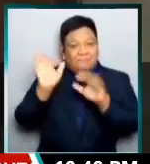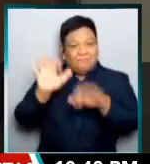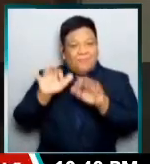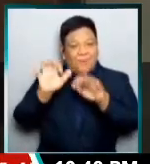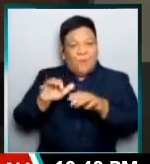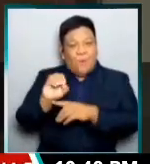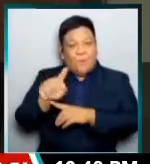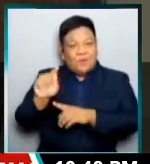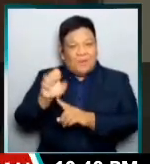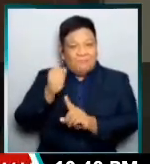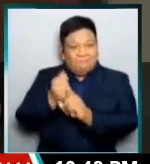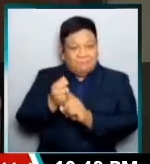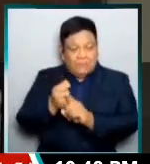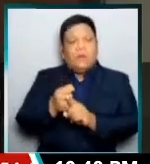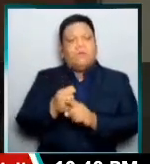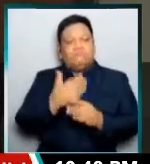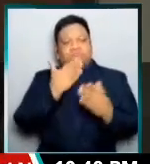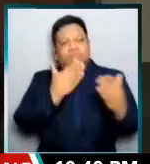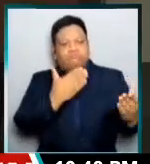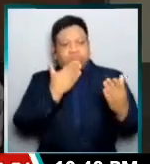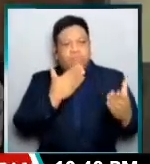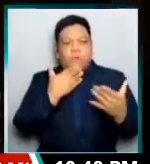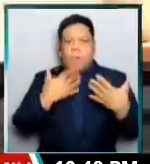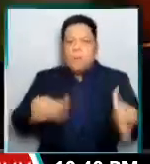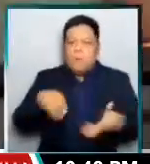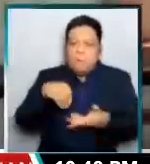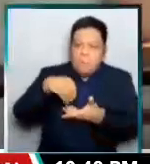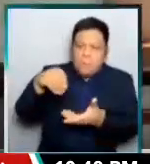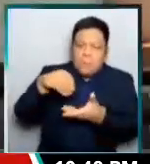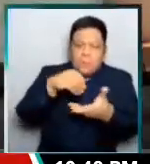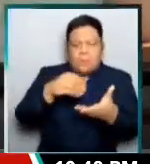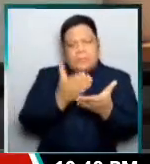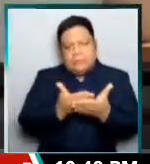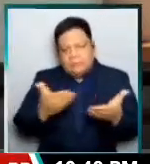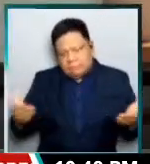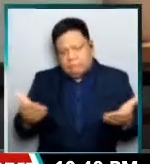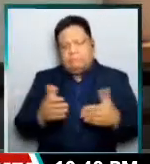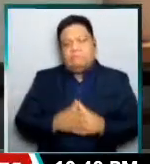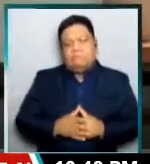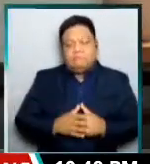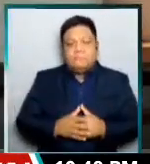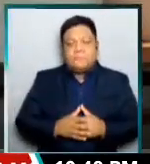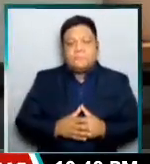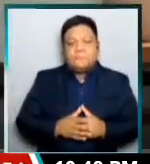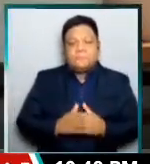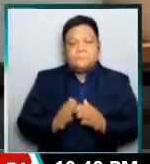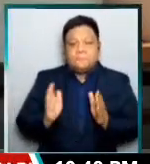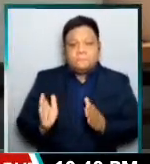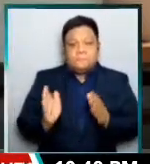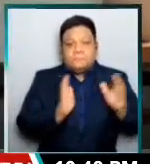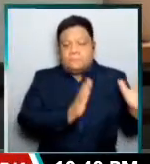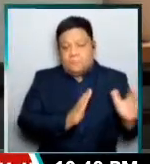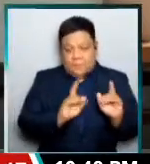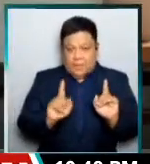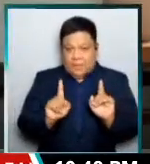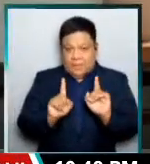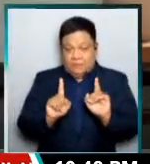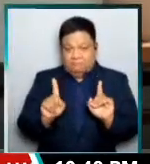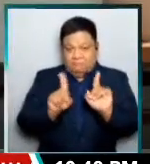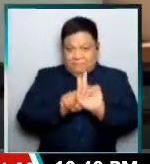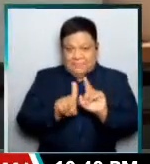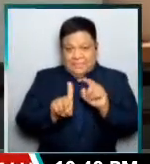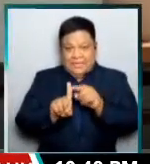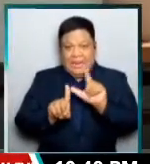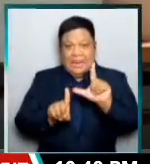mga relief packs at gamit sa iba't ibang lalawigan. Si Representative Lito Atienza naman, tinukoy si dating Pangulong